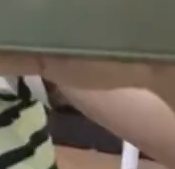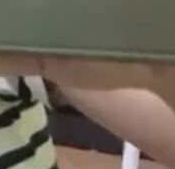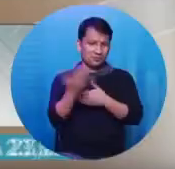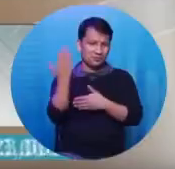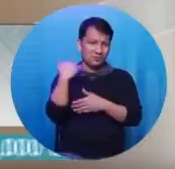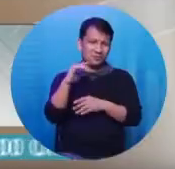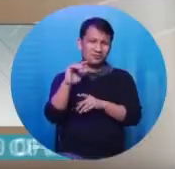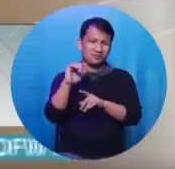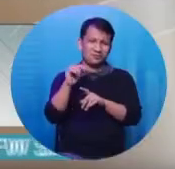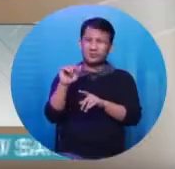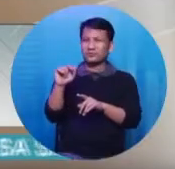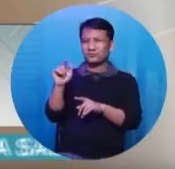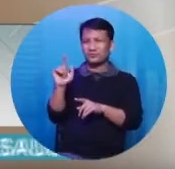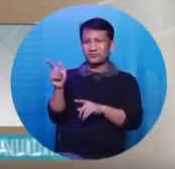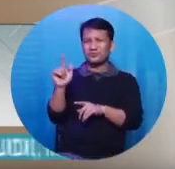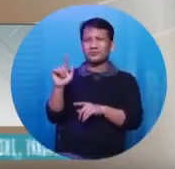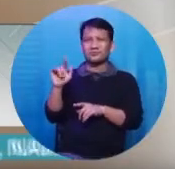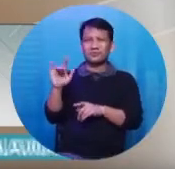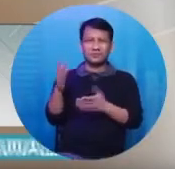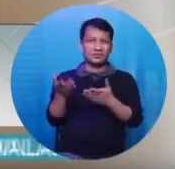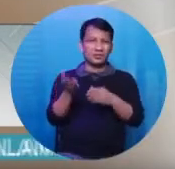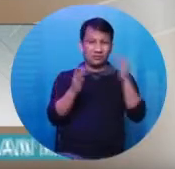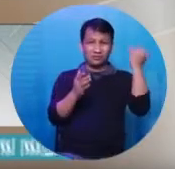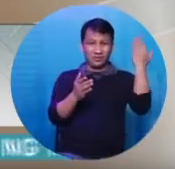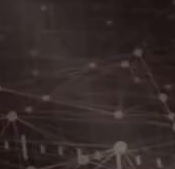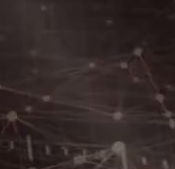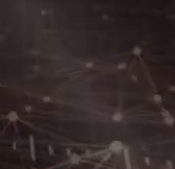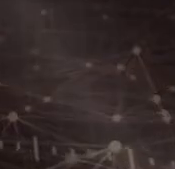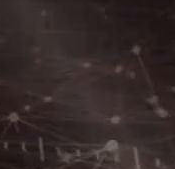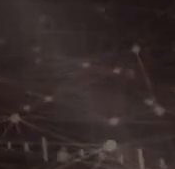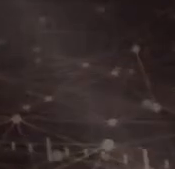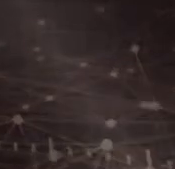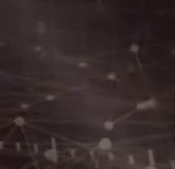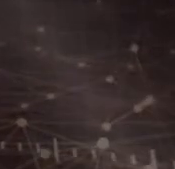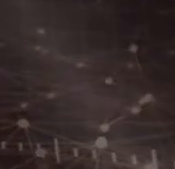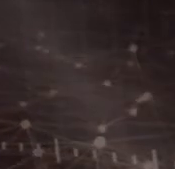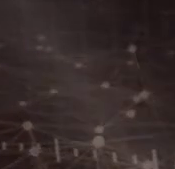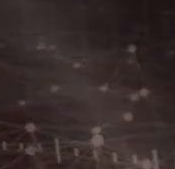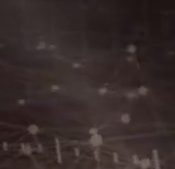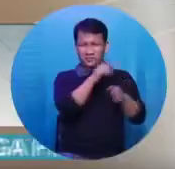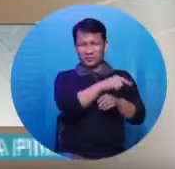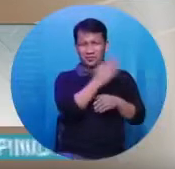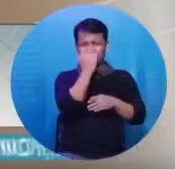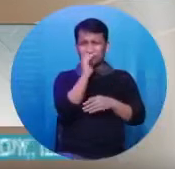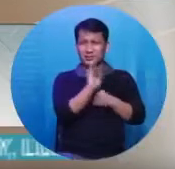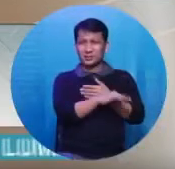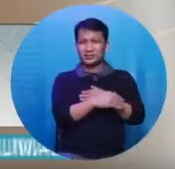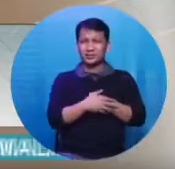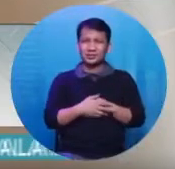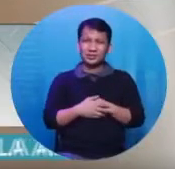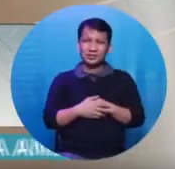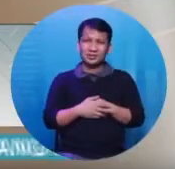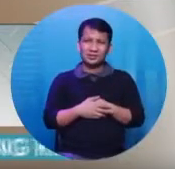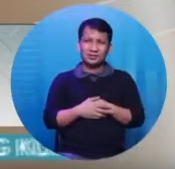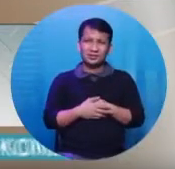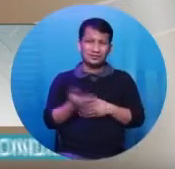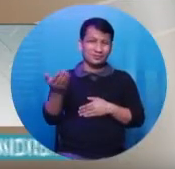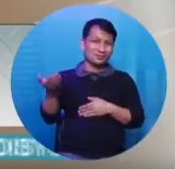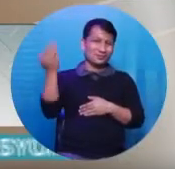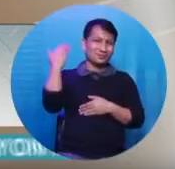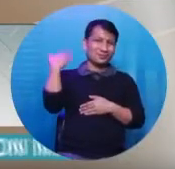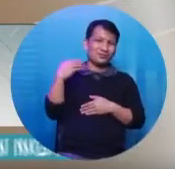noong 2015 po yun, nagbalikan lang po kami. Eh, ba't mo pa binalikan tong ulupong na to? Kasi okay naman po siya